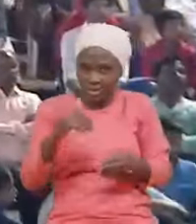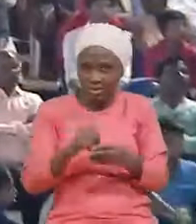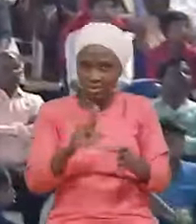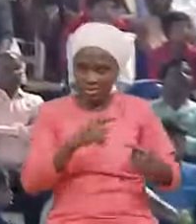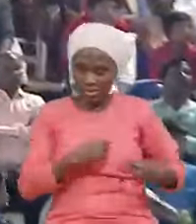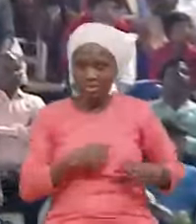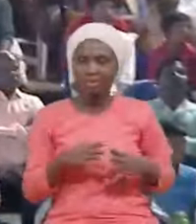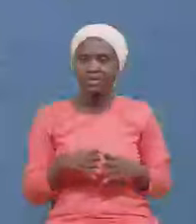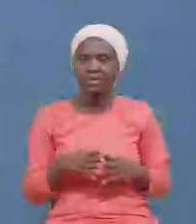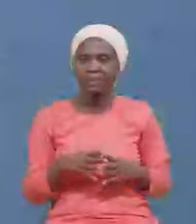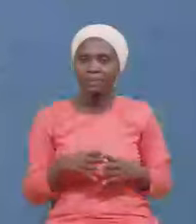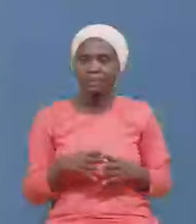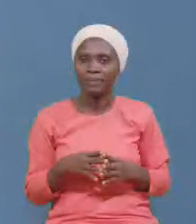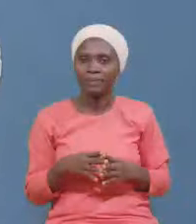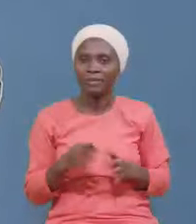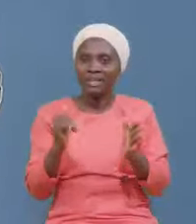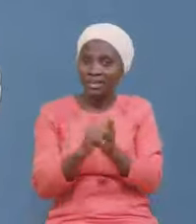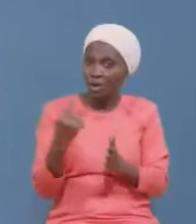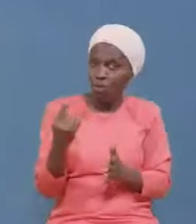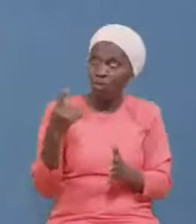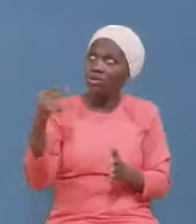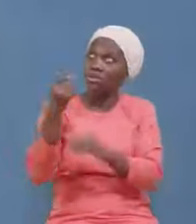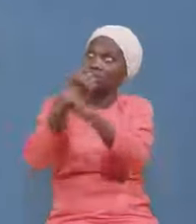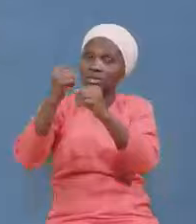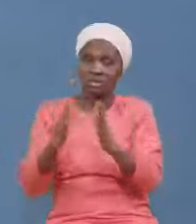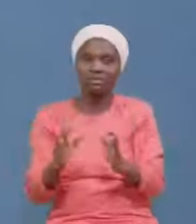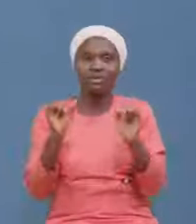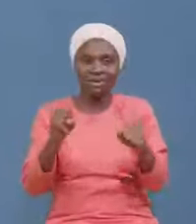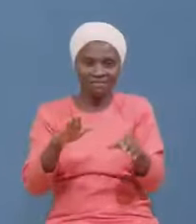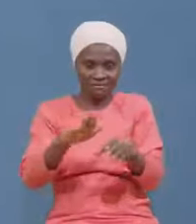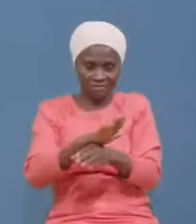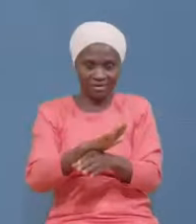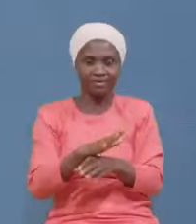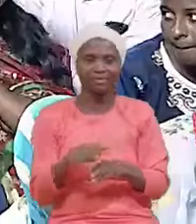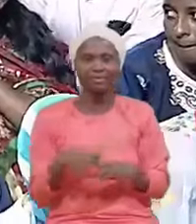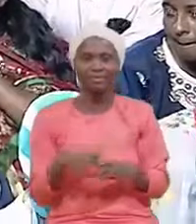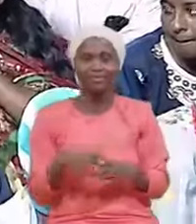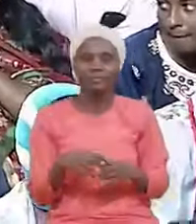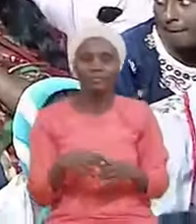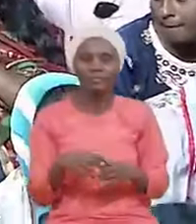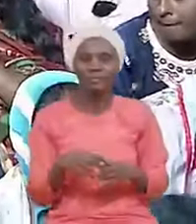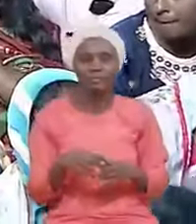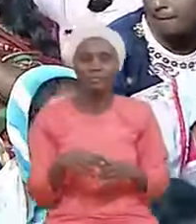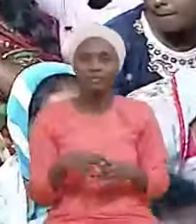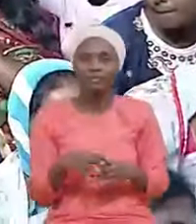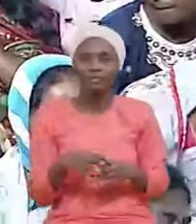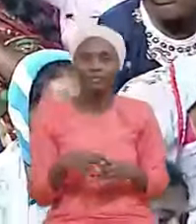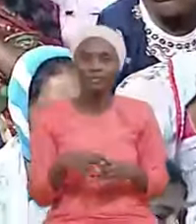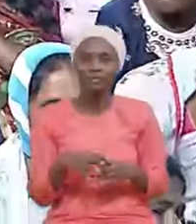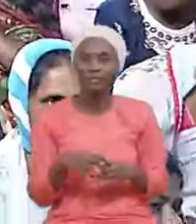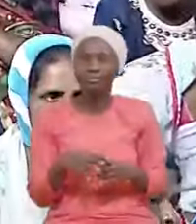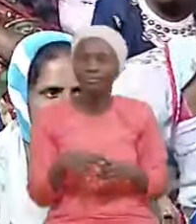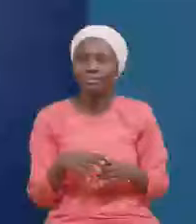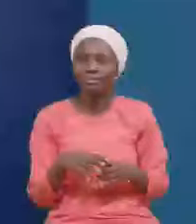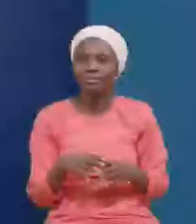హృదయంలో ఒక ఖాళీ స్థలం ఉంది. That only the savior can fill. ఆ యొక్క ఖాళీ స్థలాన్ని రక్షకుడు మాత్రమే నింపగలడు. And